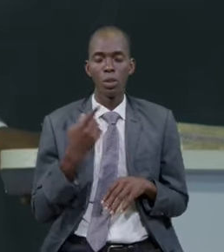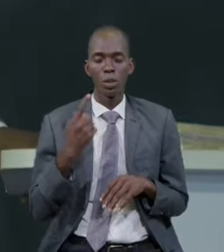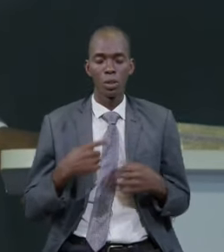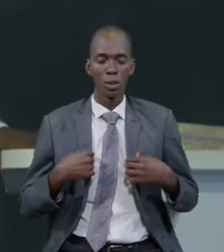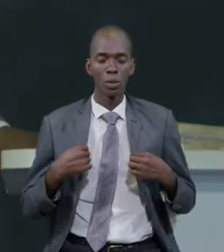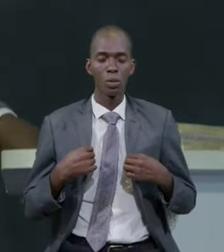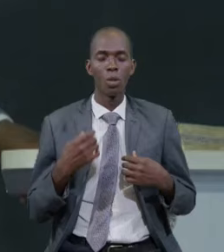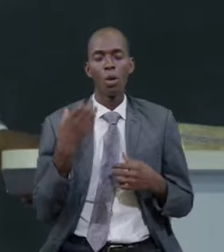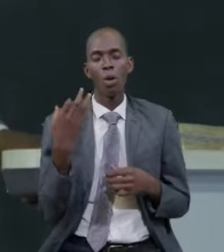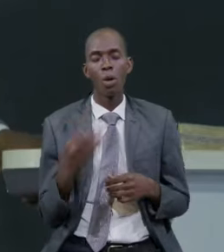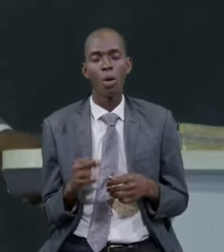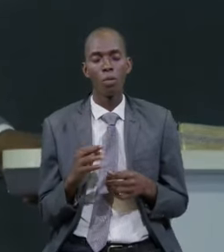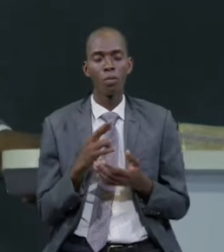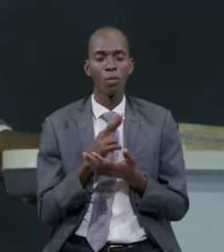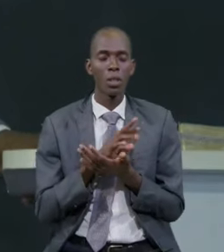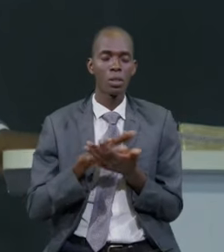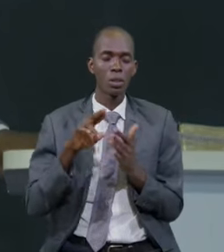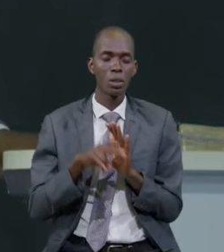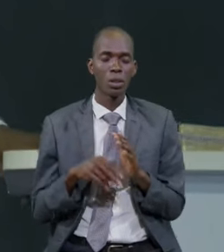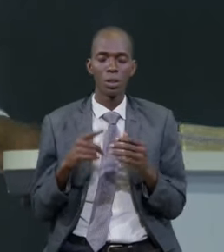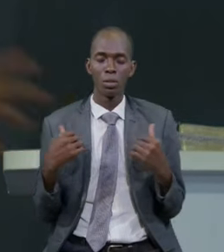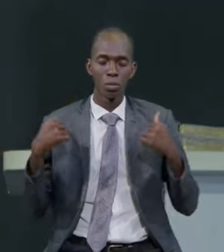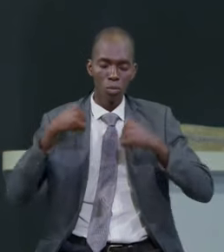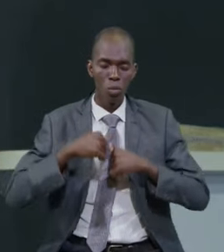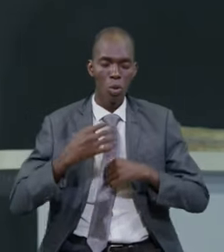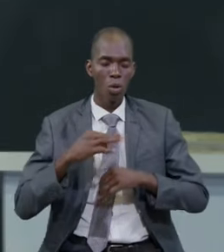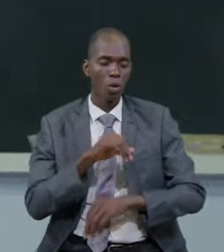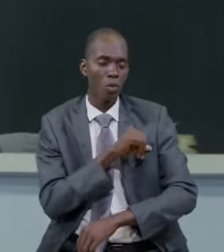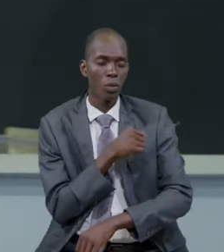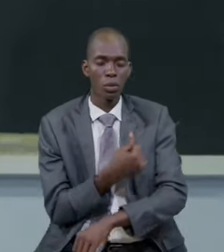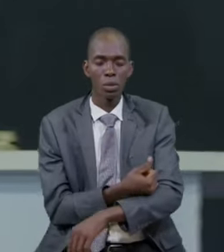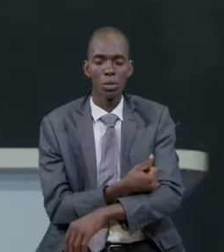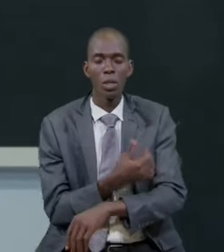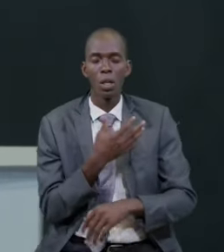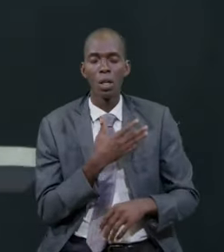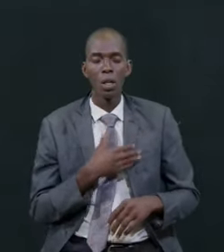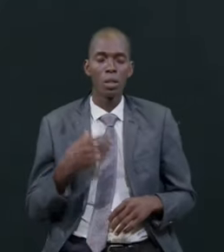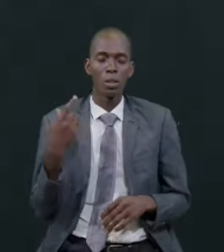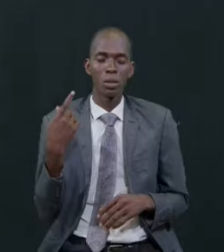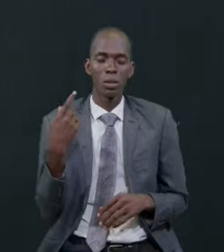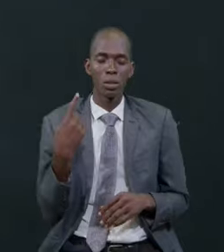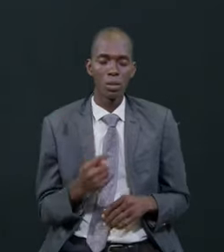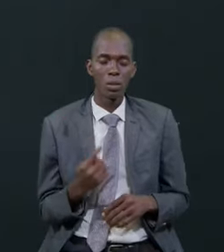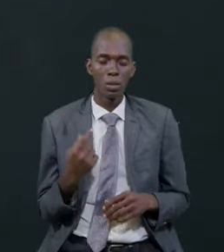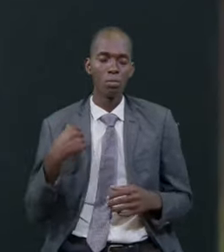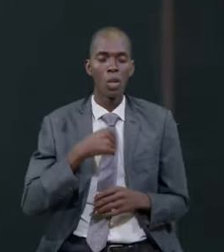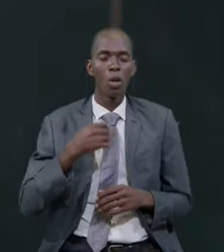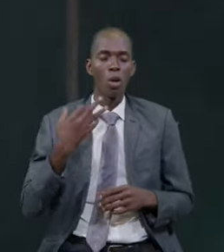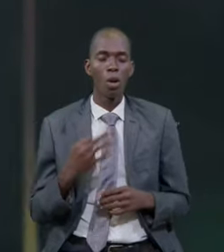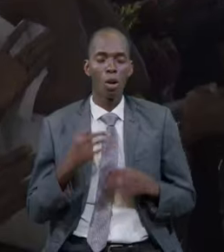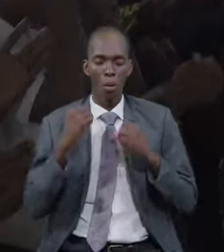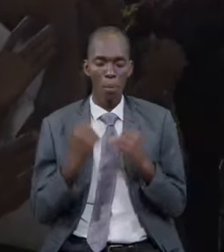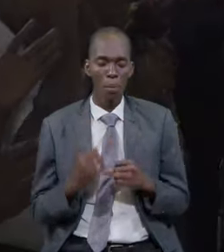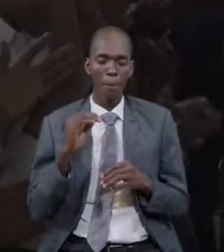justice, du vêtement d'autorité, et de la jaquette